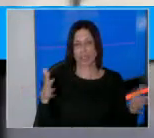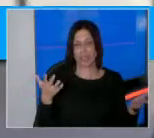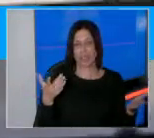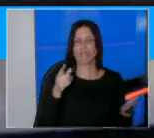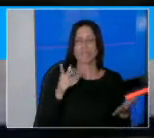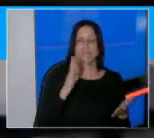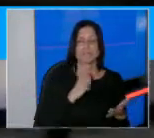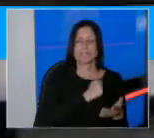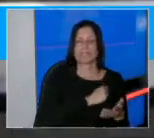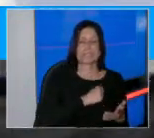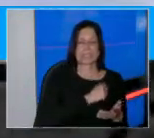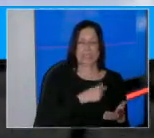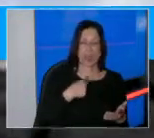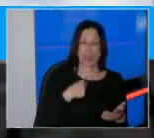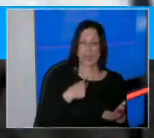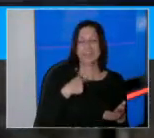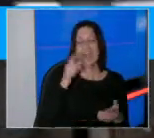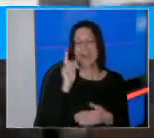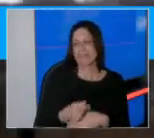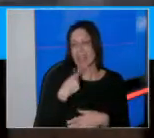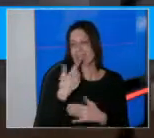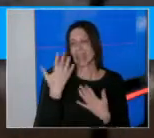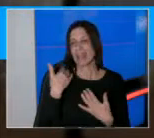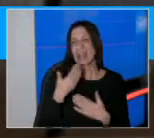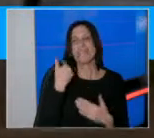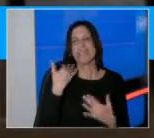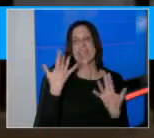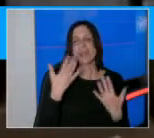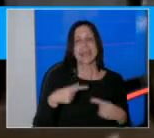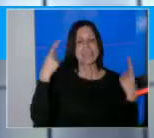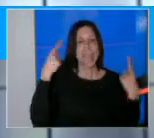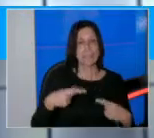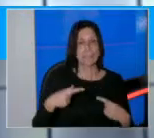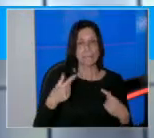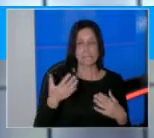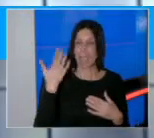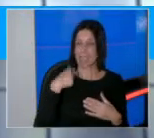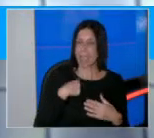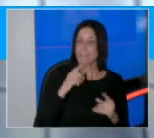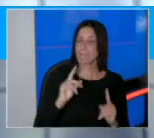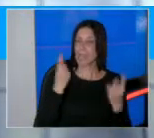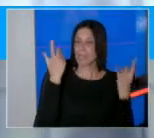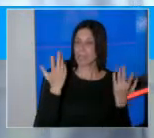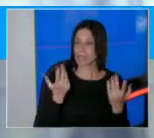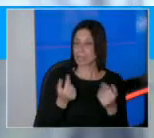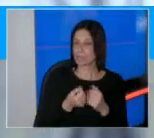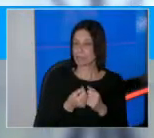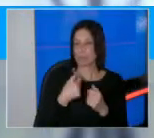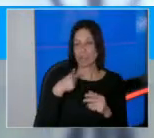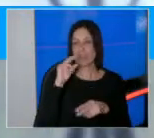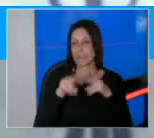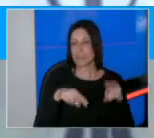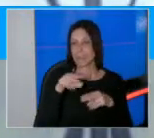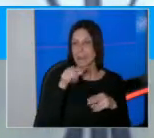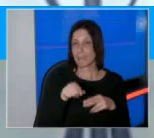וזה מאוד מצער אותי. אני חייבת להגיד לך שממש לפני כמה ימים היה לי מקרה שאני טיפלתי